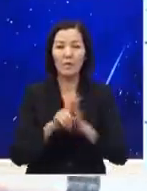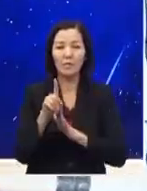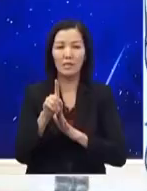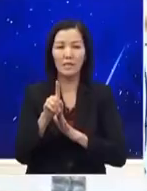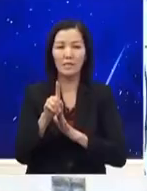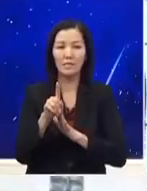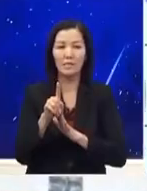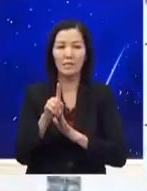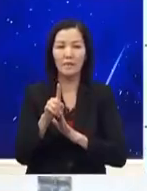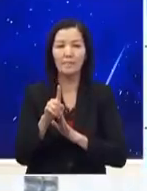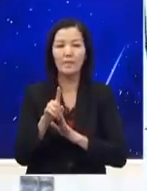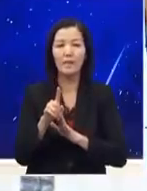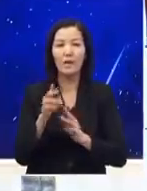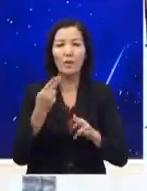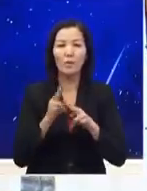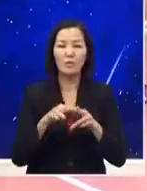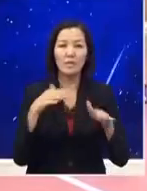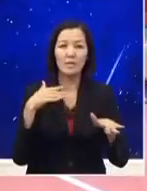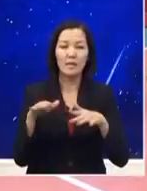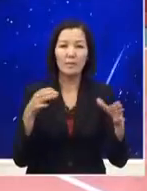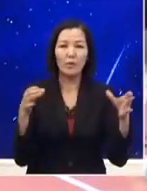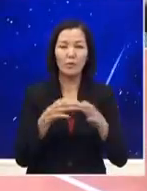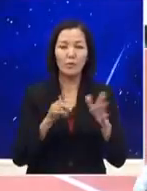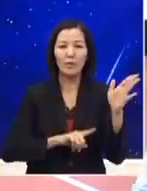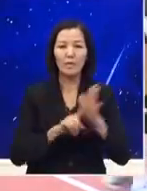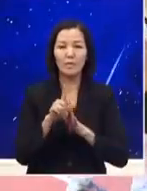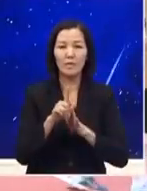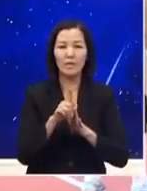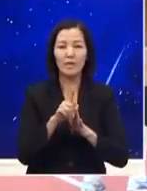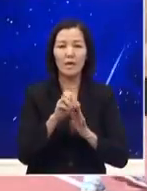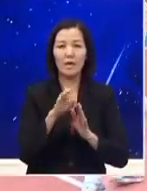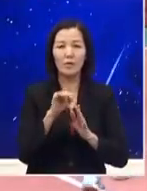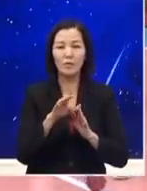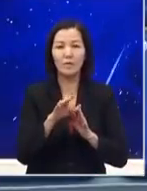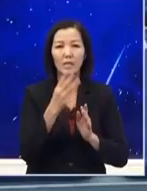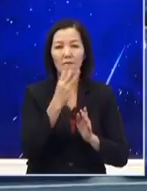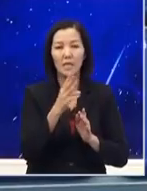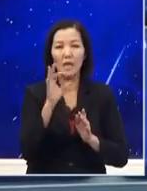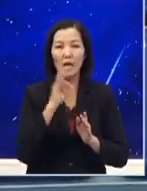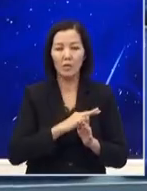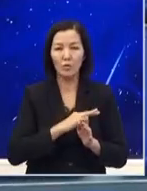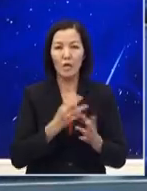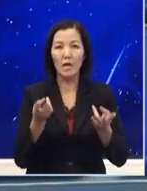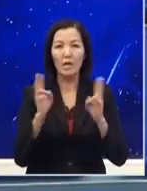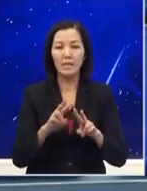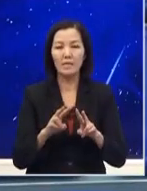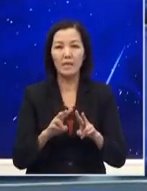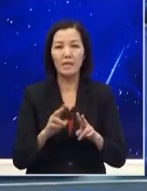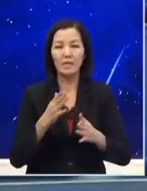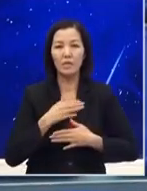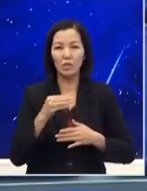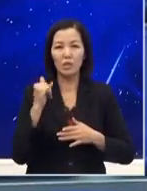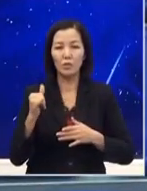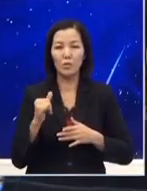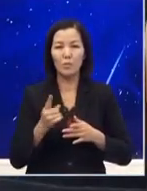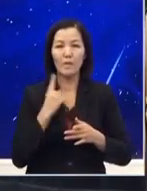ожидалось, с абсолютного доминирования хозяев площадки. Лишь в начале сета столичные гости смогли заработать всего 3 очка. Всю остальную партию семиреченки